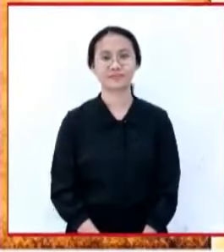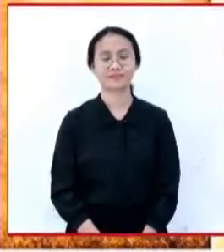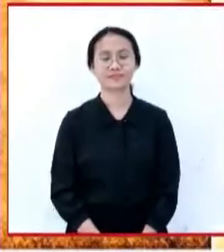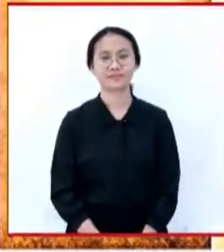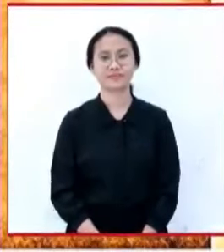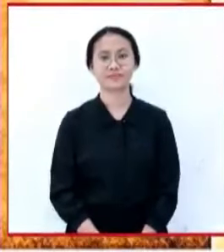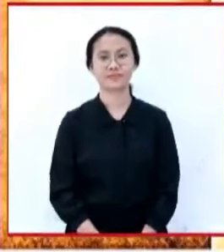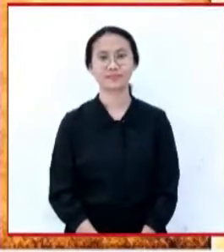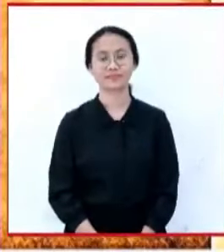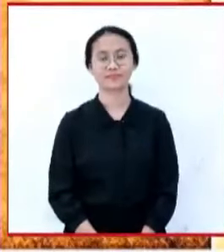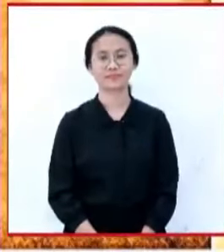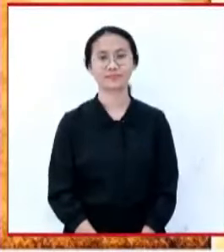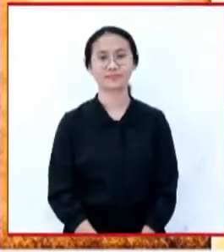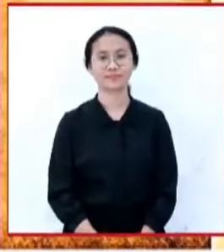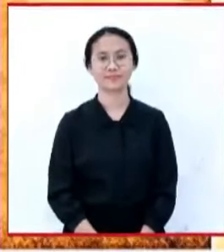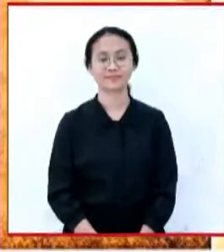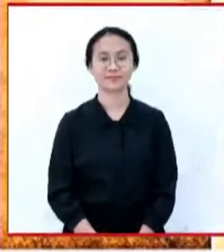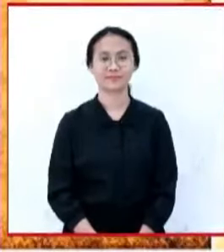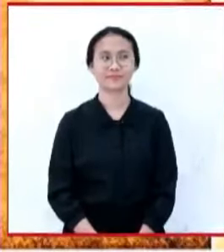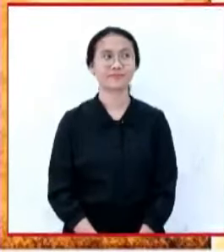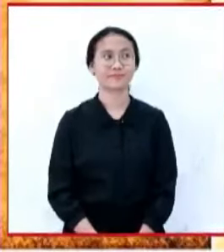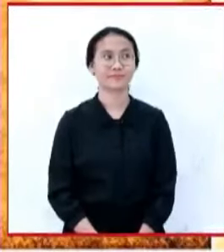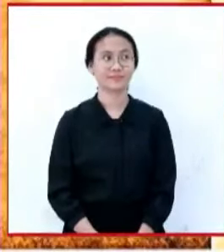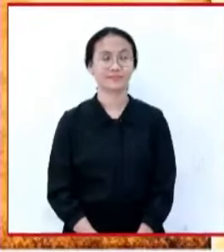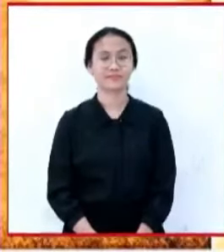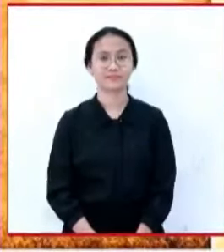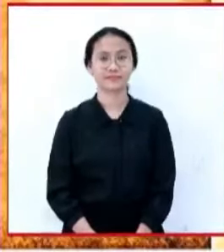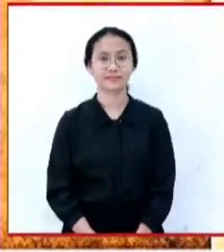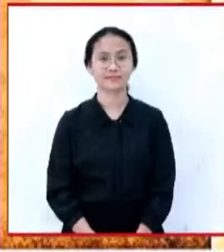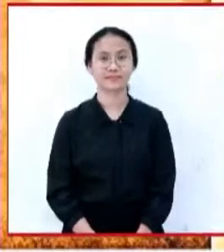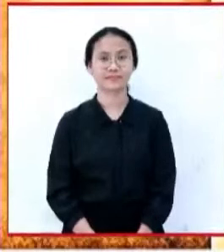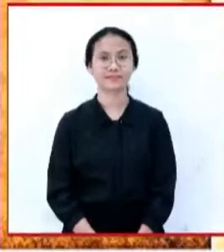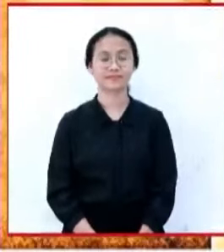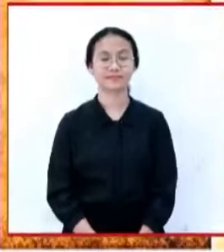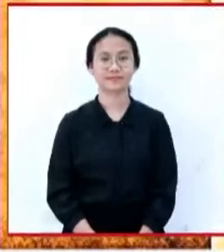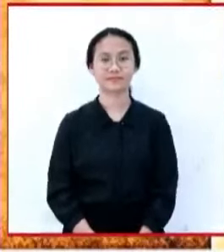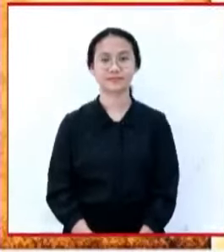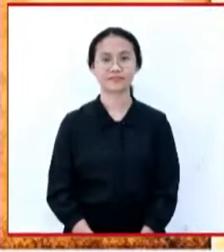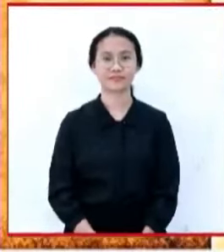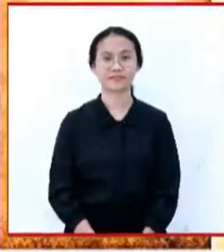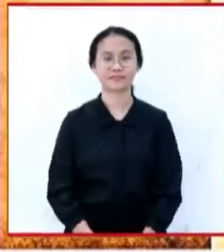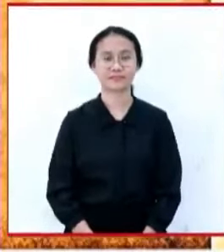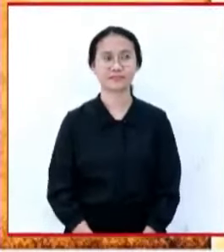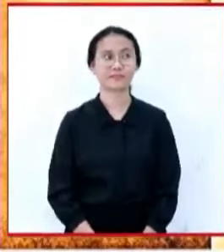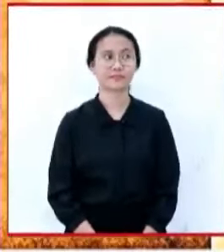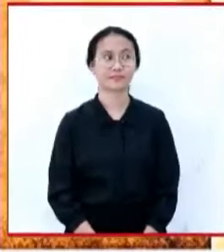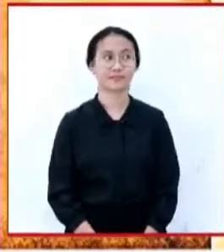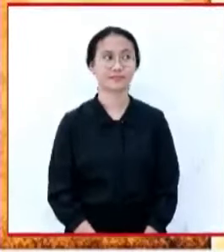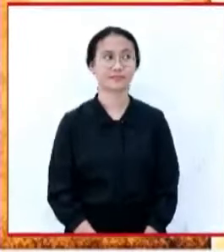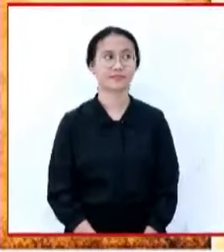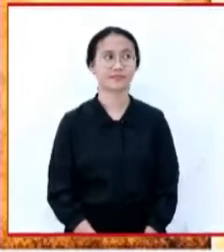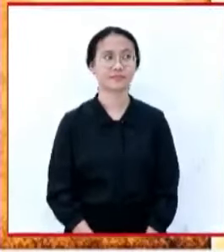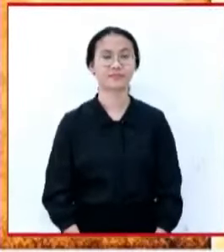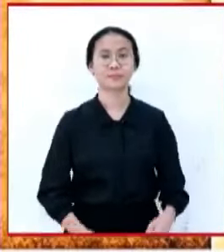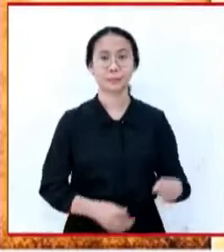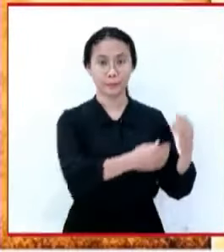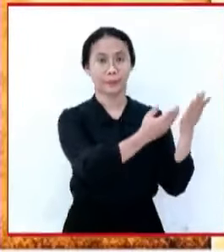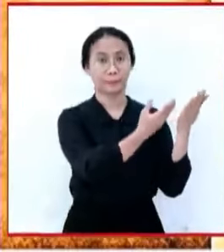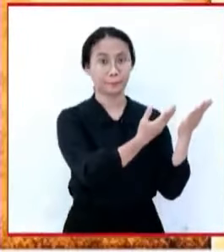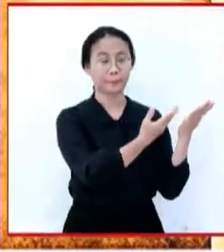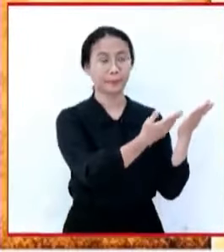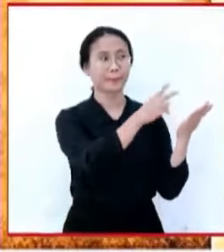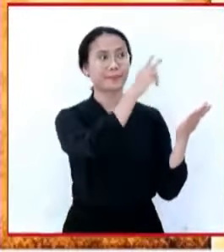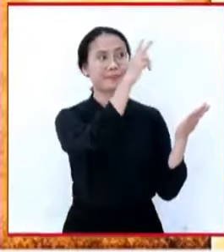mengikuti sungai ke jalan masuk sebuah terowongan yang bercahaya yang seolah-olah tak ada jalan akhirnya sebuah